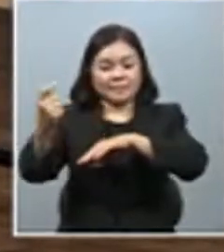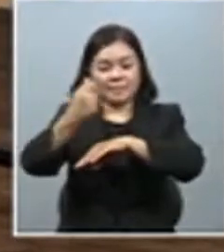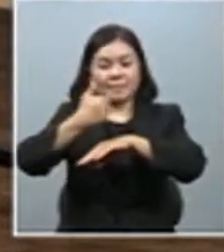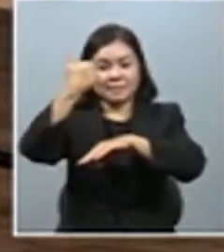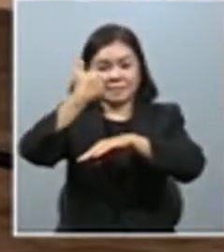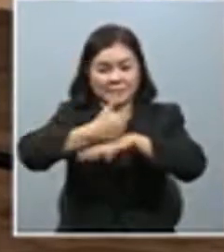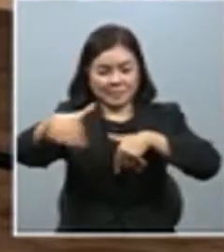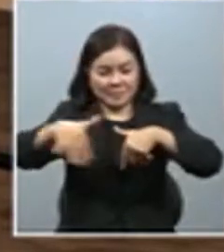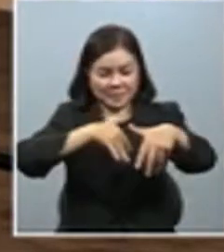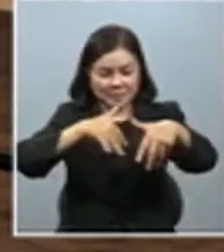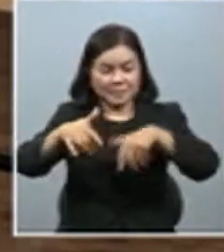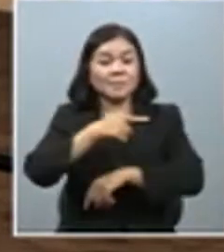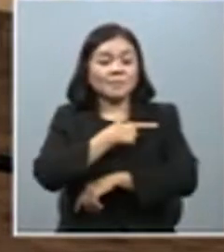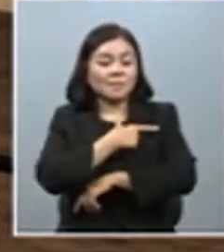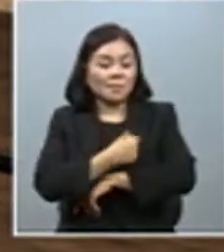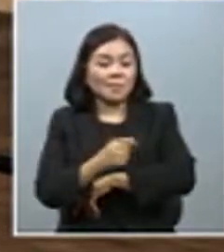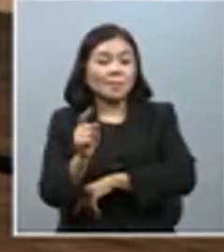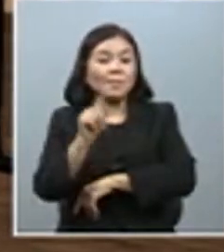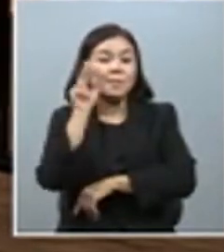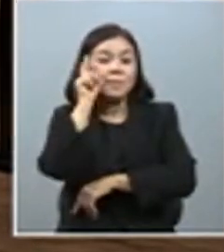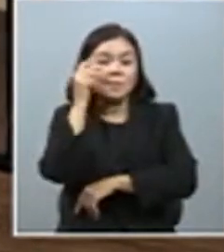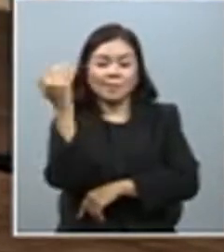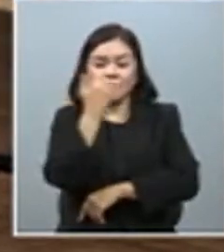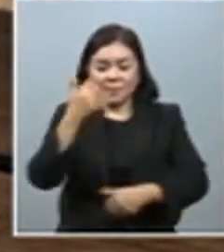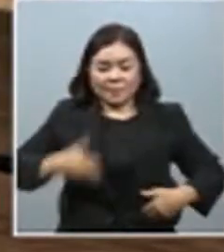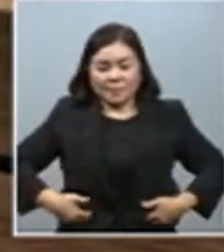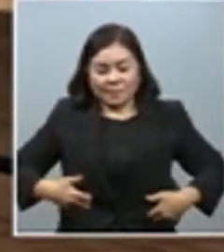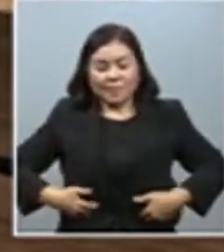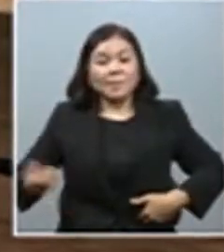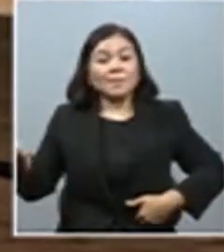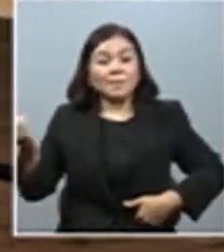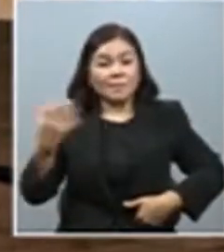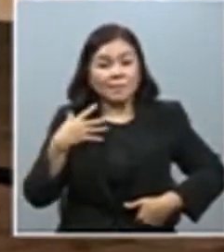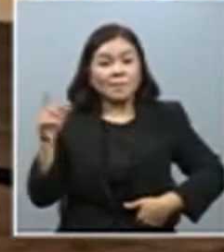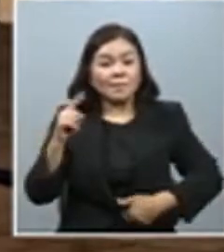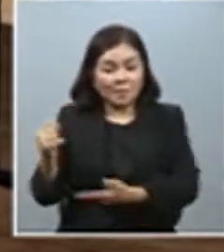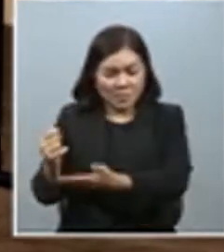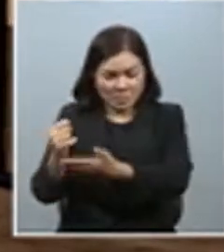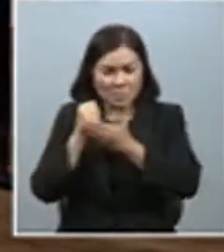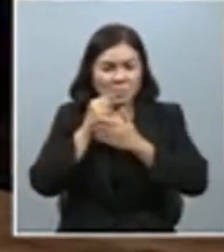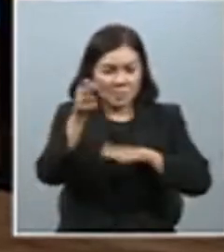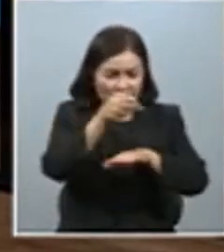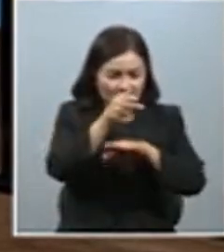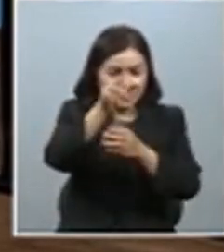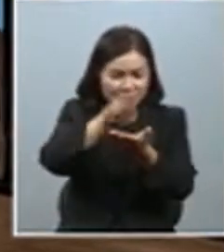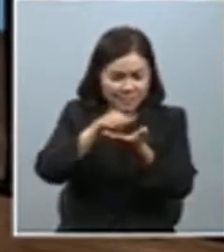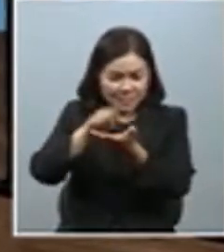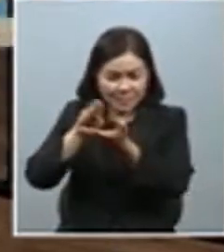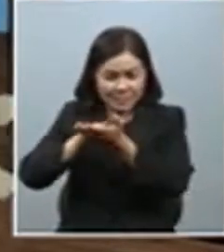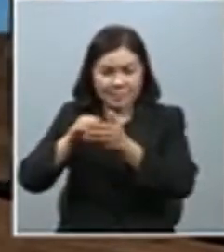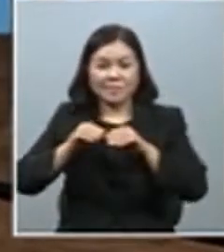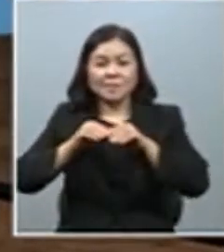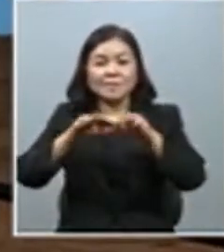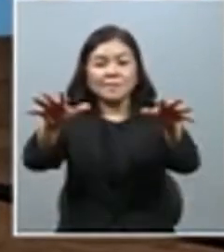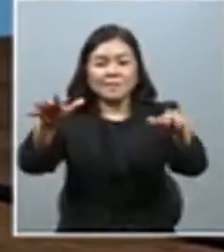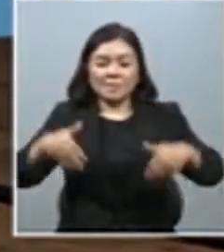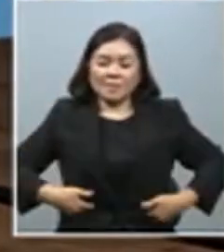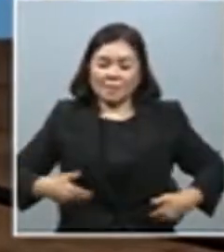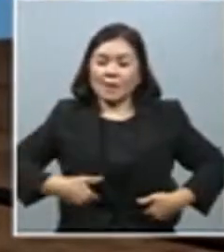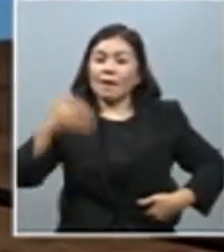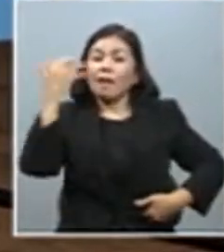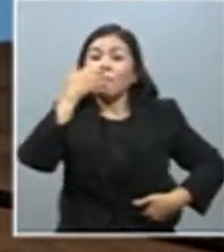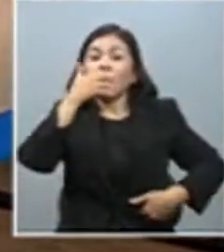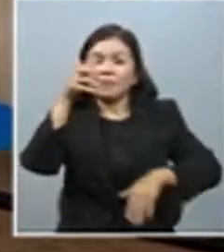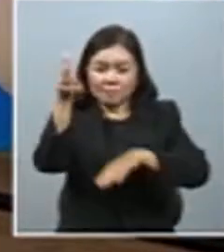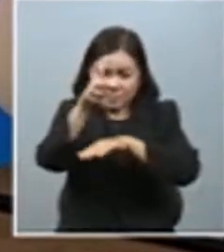ชนติดอกติดใจเก็บตกละค่ะเอ้ยบอกว่าช่วยมาทำข่าวให้ทีนะท่านจะปล่อยมุกงานก็ไปจั